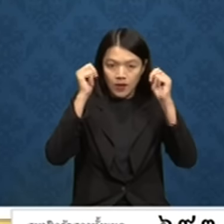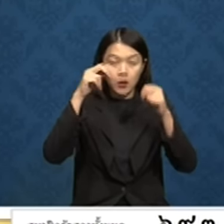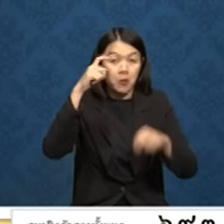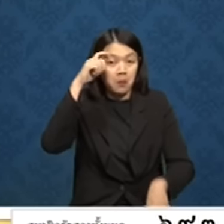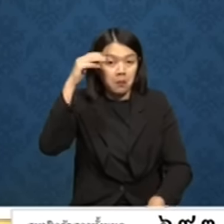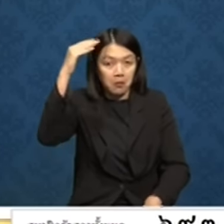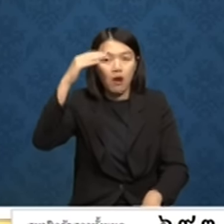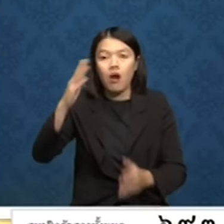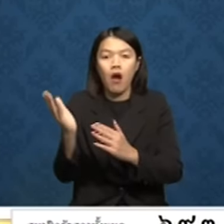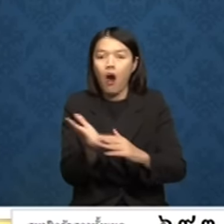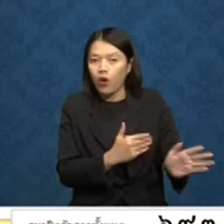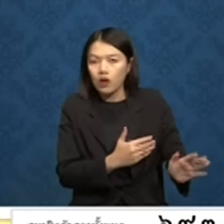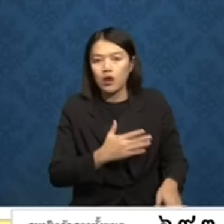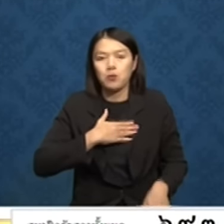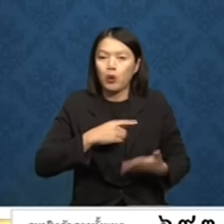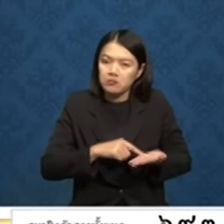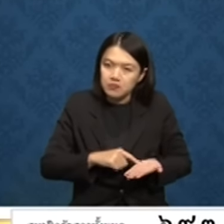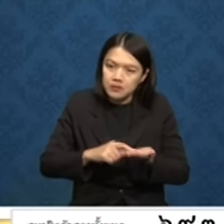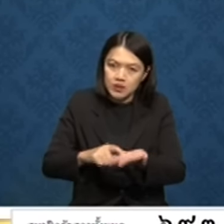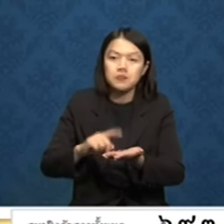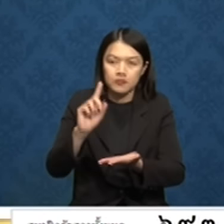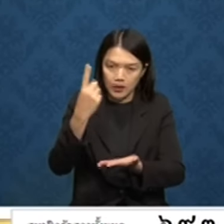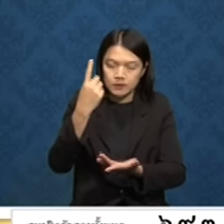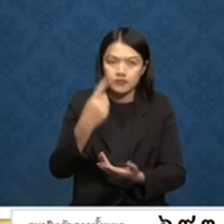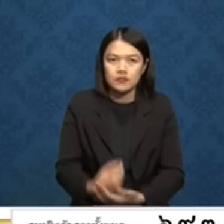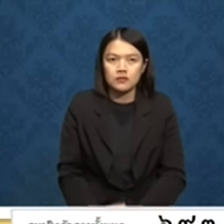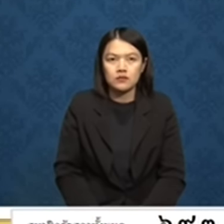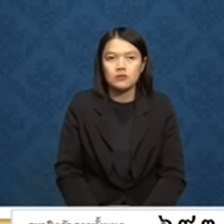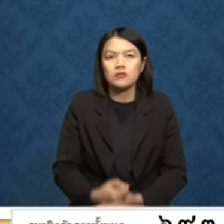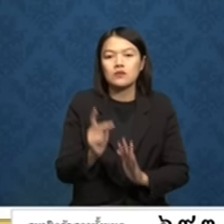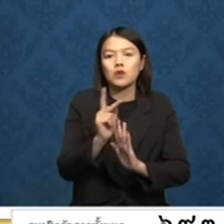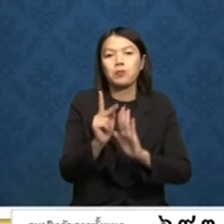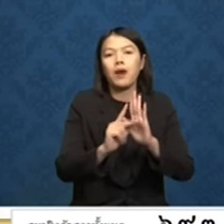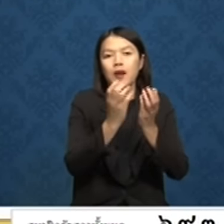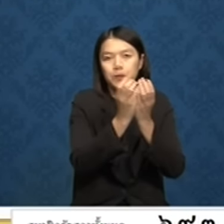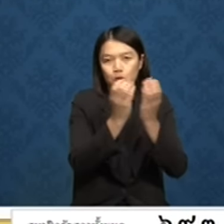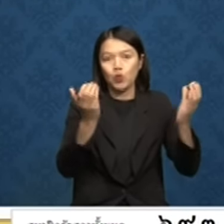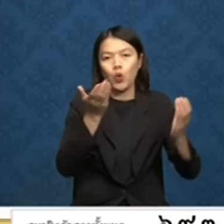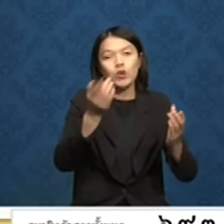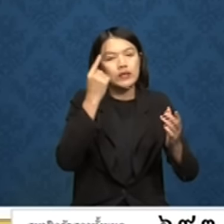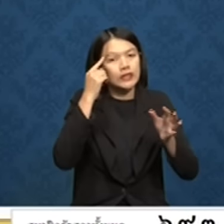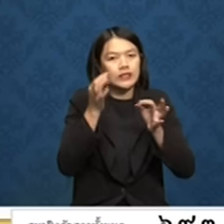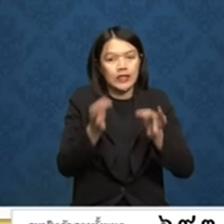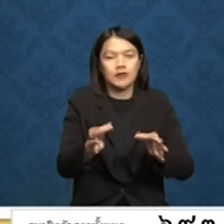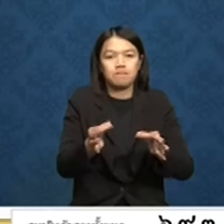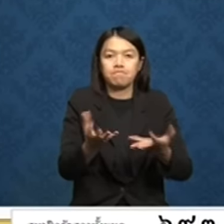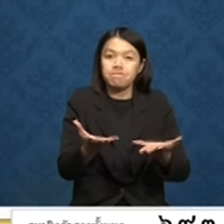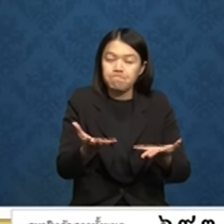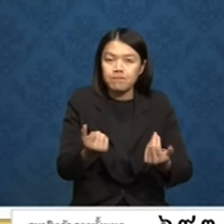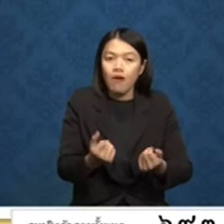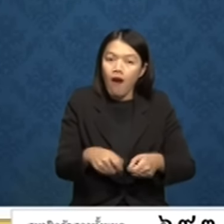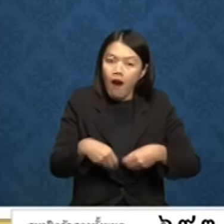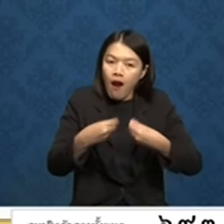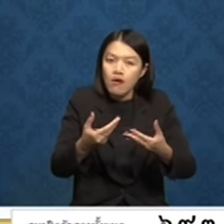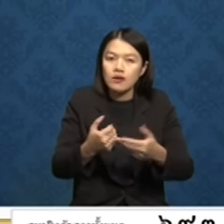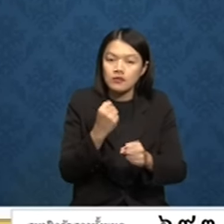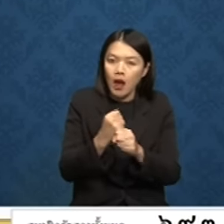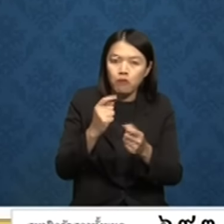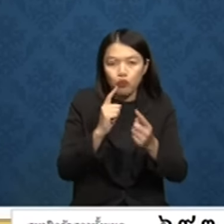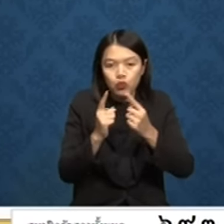แล้วพวกผมก็เตรียมที่จะเสนอเข้าต่อและตามกฎหมายรัฐธรรมนูญท่านต้องตัดสินใจครับว่าท่านจะอนุญาตให้พวกเราได้มาถก